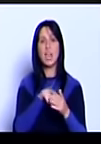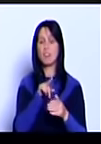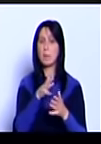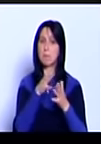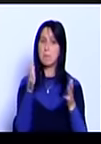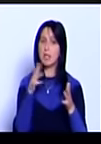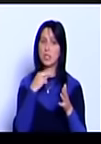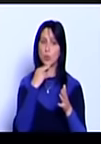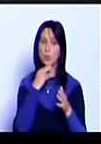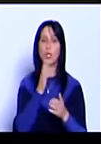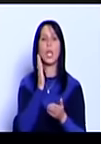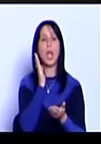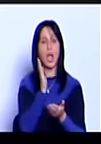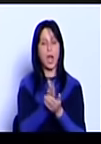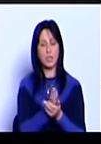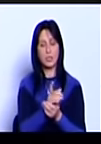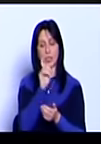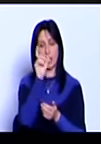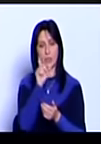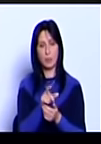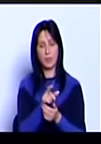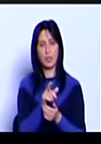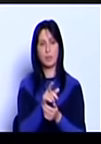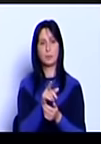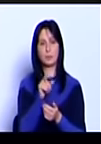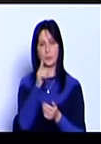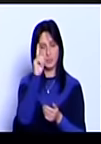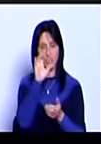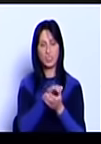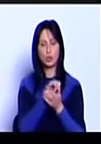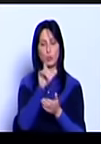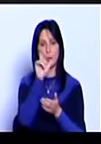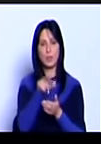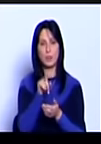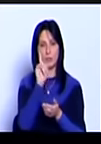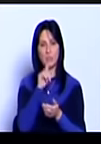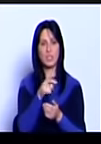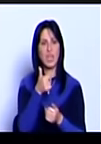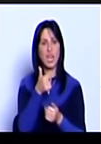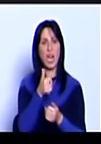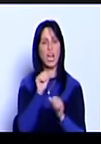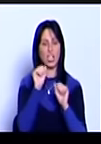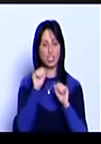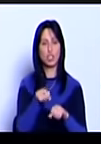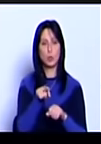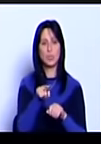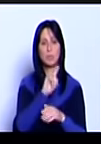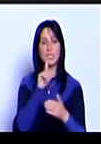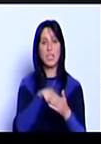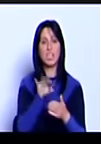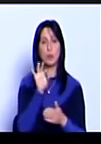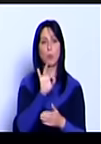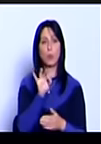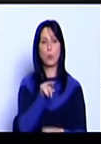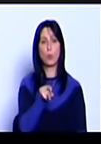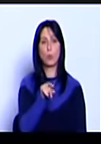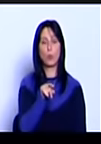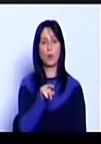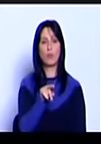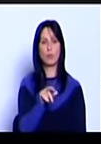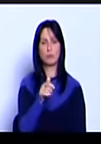მეტი პროტესტი იყო საჭირო. არის ადამიანი თქვენ მას იცნობთ რომელსაც ძალიან კარგად შეუძლია ამ საკითხებზე